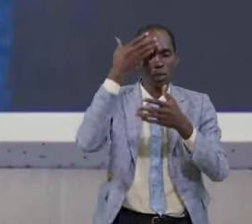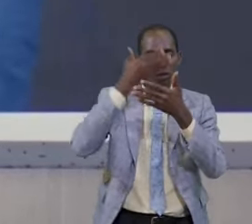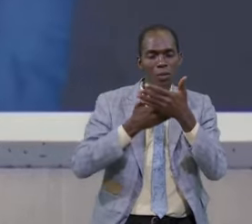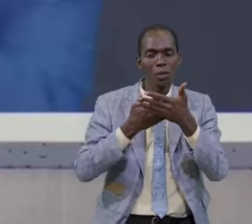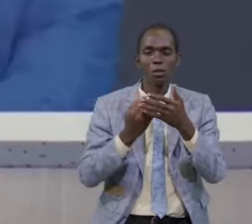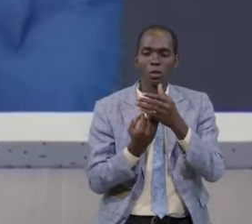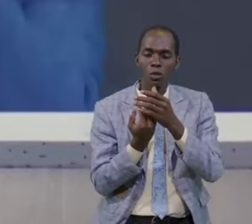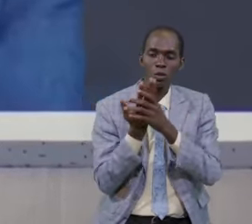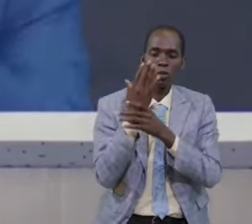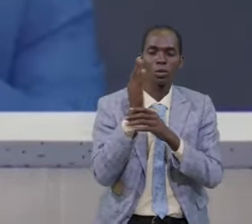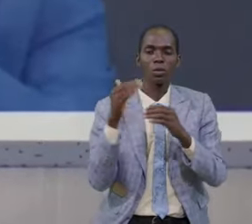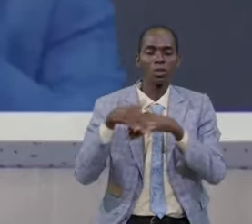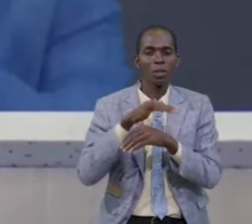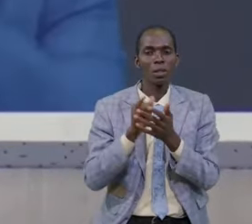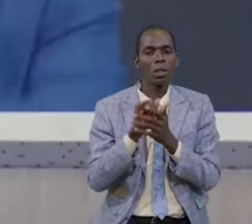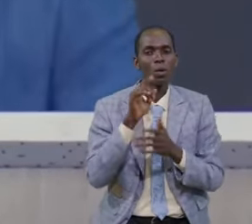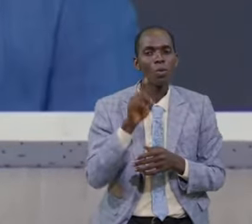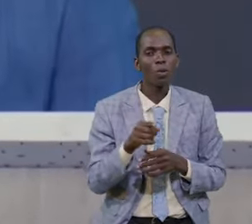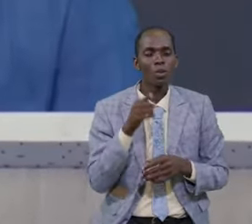Et il y a un autre objectif.